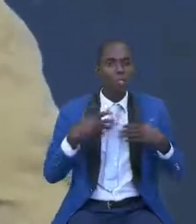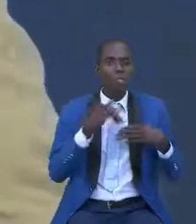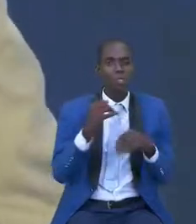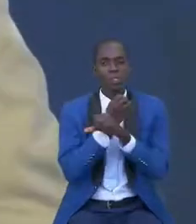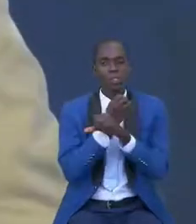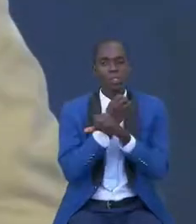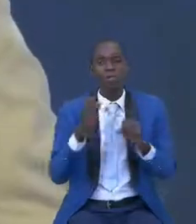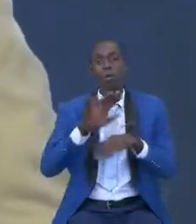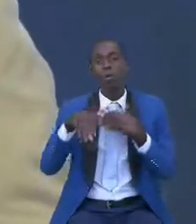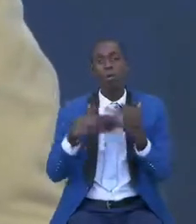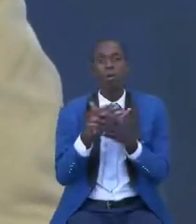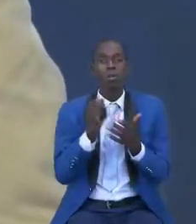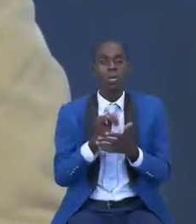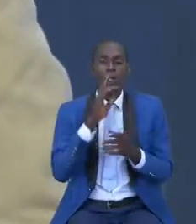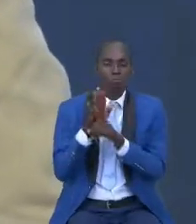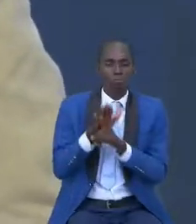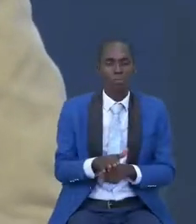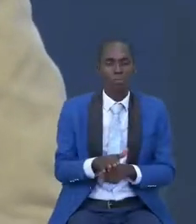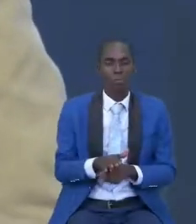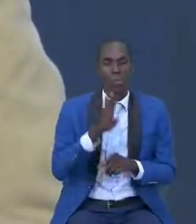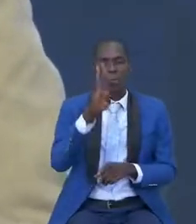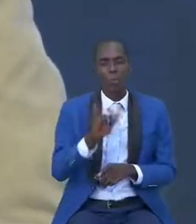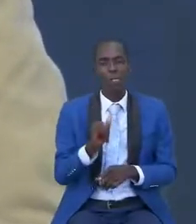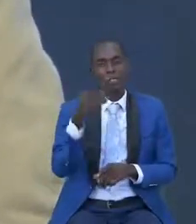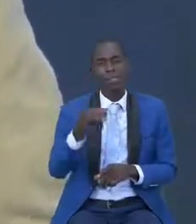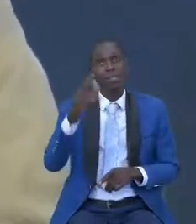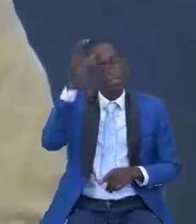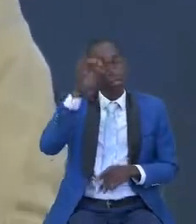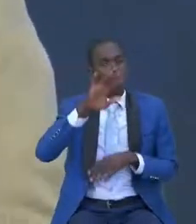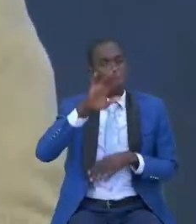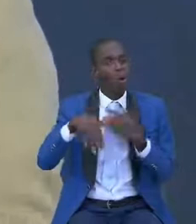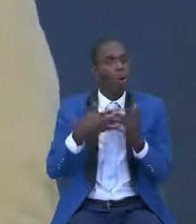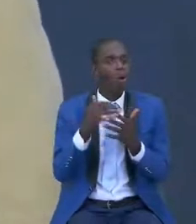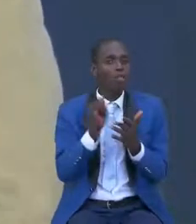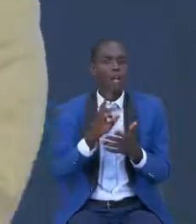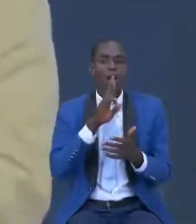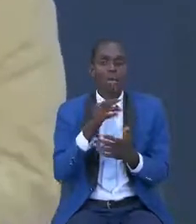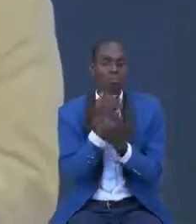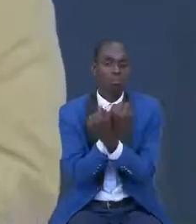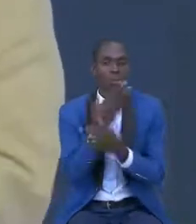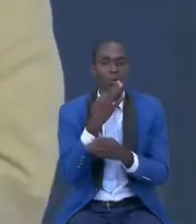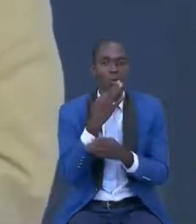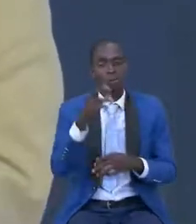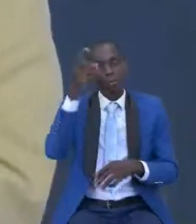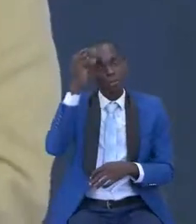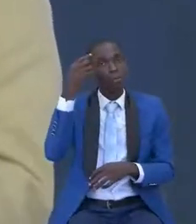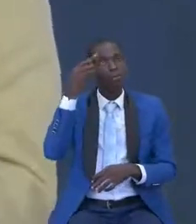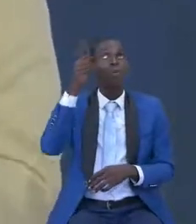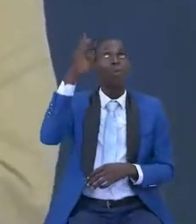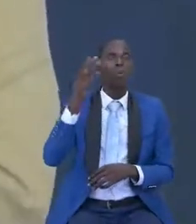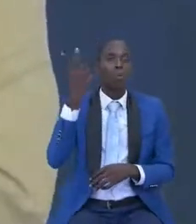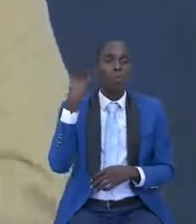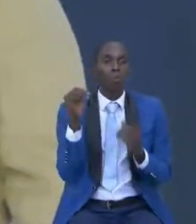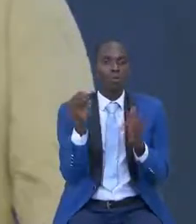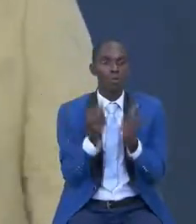allait de lui en lui faisant du bien et guérissant, sauvant tous ceux qui étaient sous l'empire du diable. Tous ceux qui étaient sous